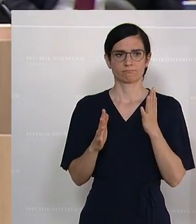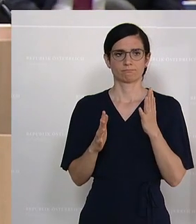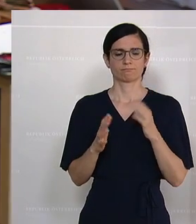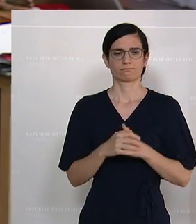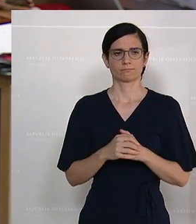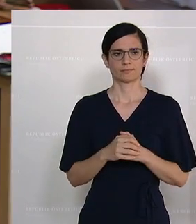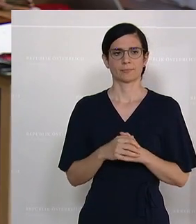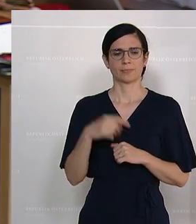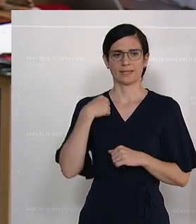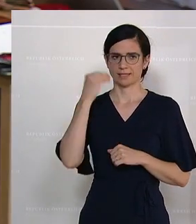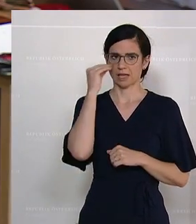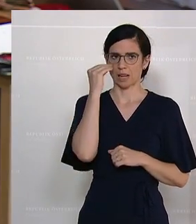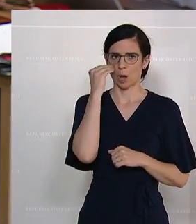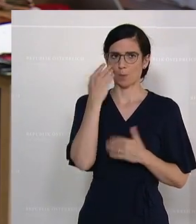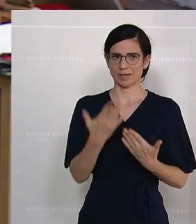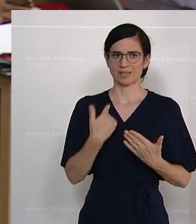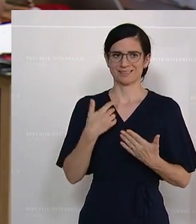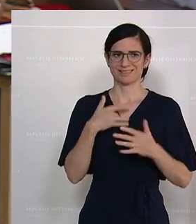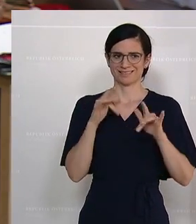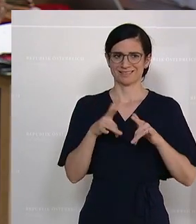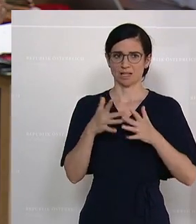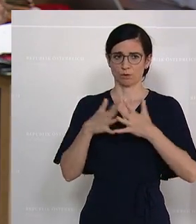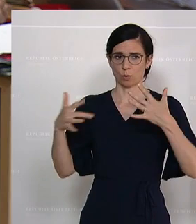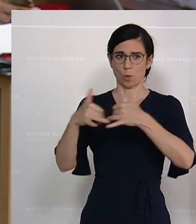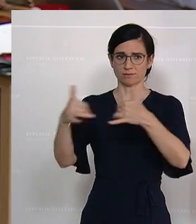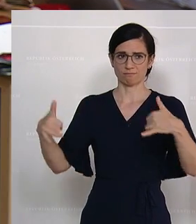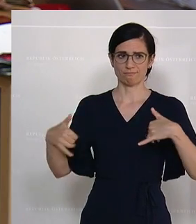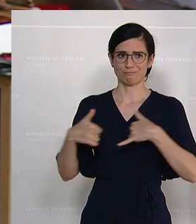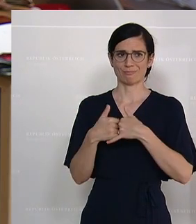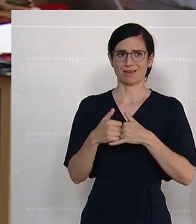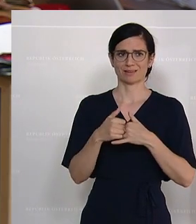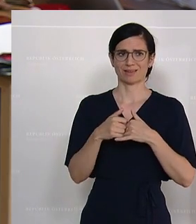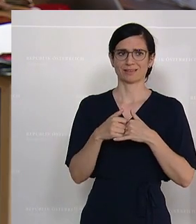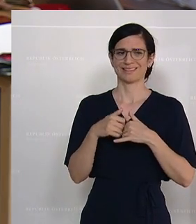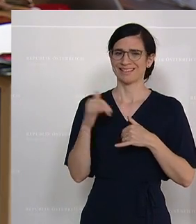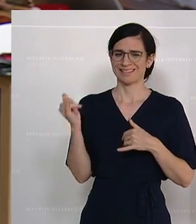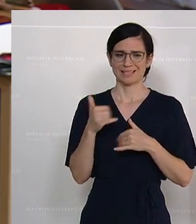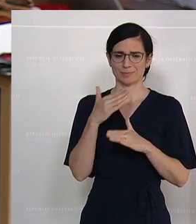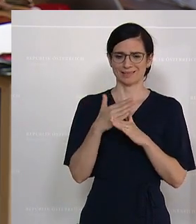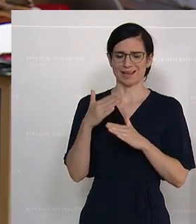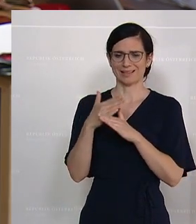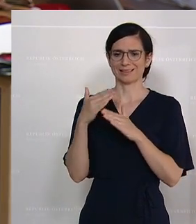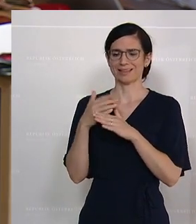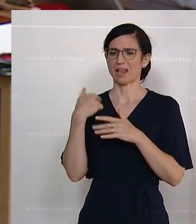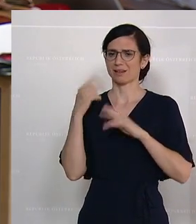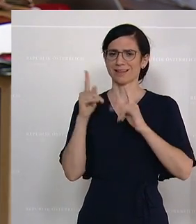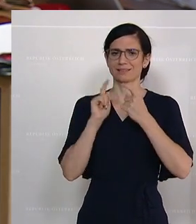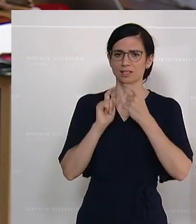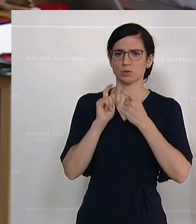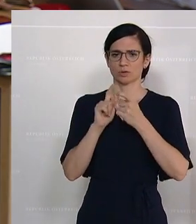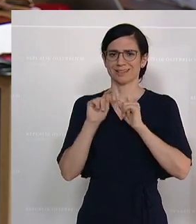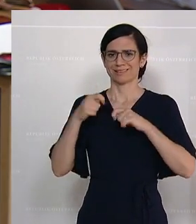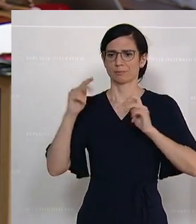ich glaube dass angesichts der größe des pakets natürlich immer bestandteile enthalten sind und man diskutieren darüber kann es unterschiedliche